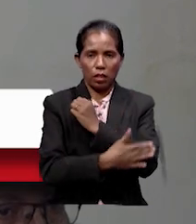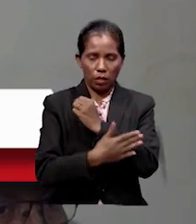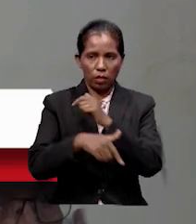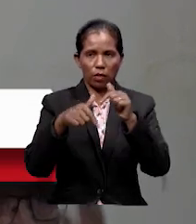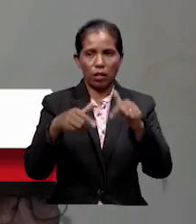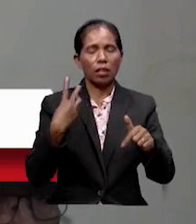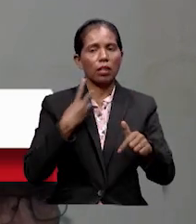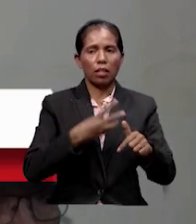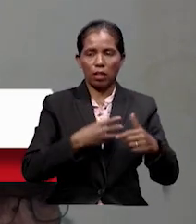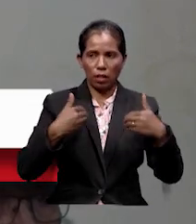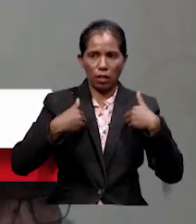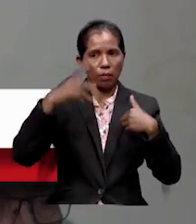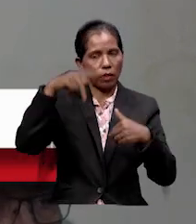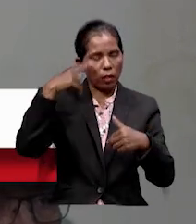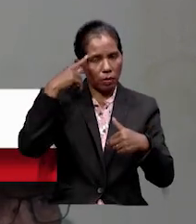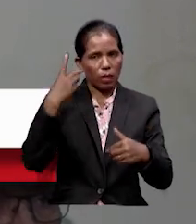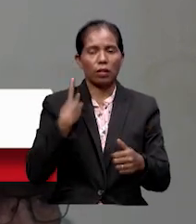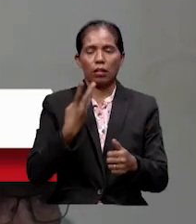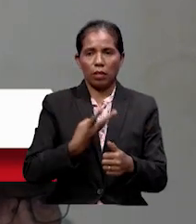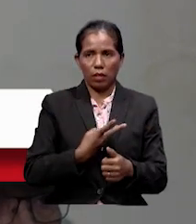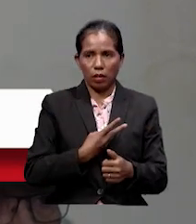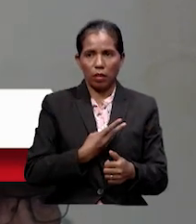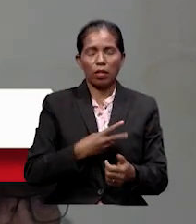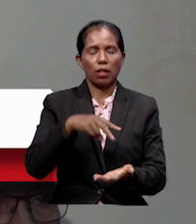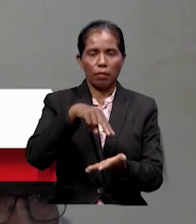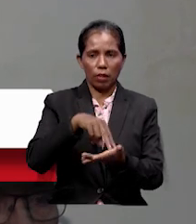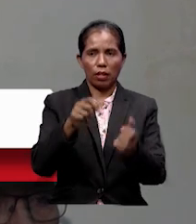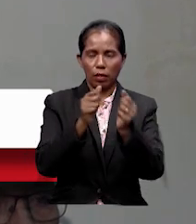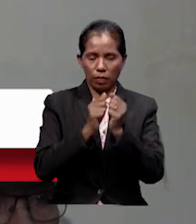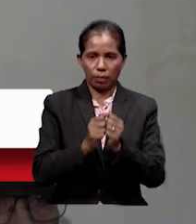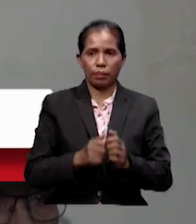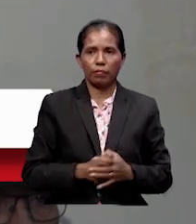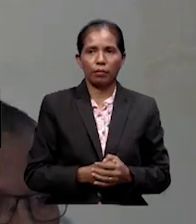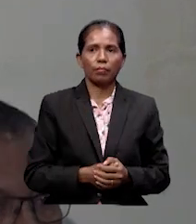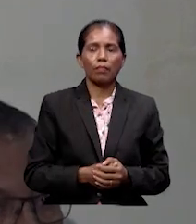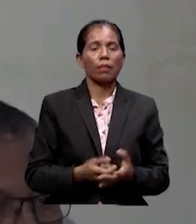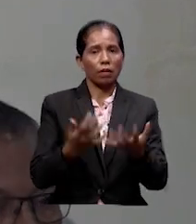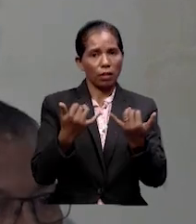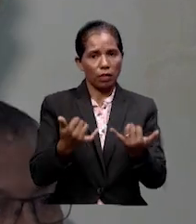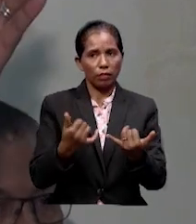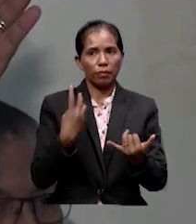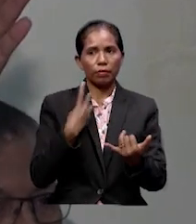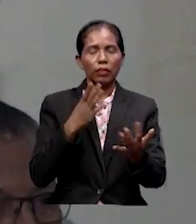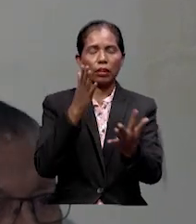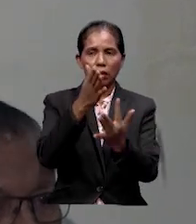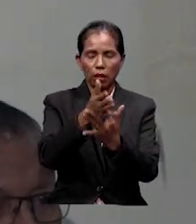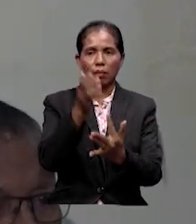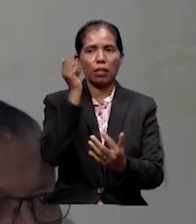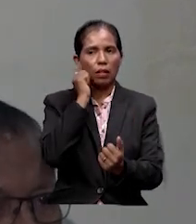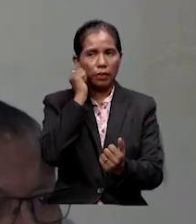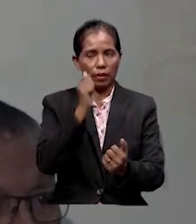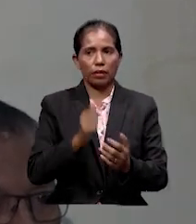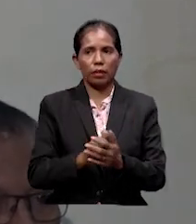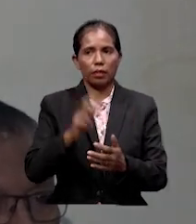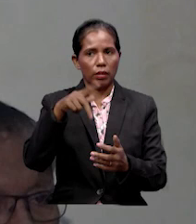político voto, ita na evolução é político sira, ita é também CPRP. Agora, adesão baseada. Politik sana